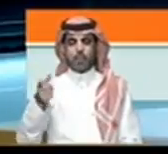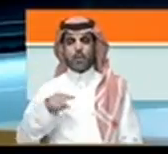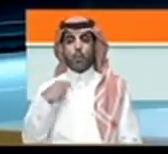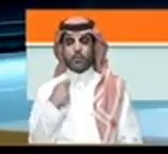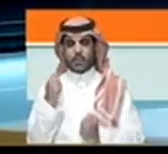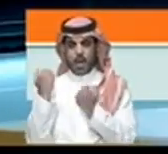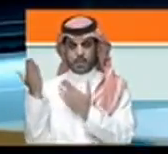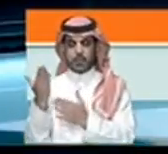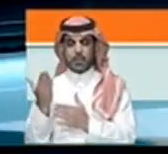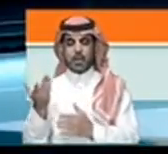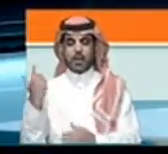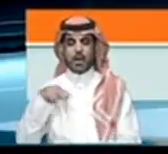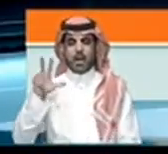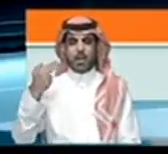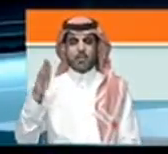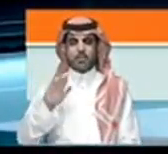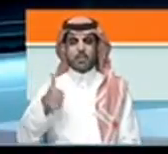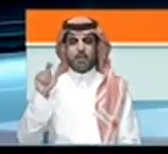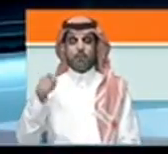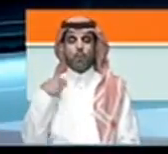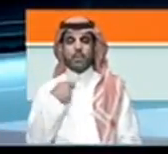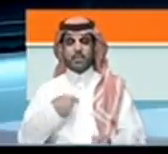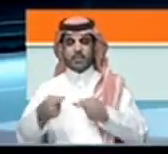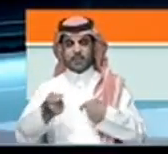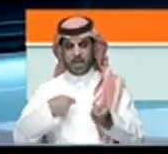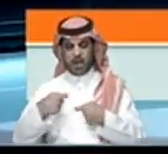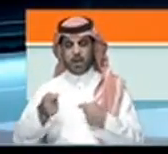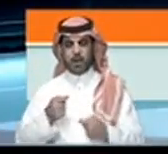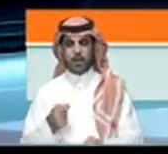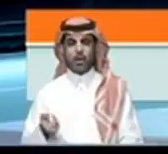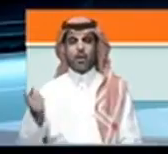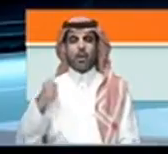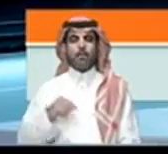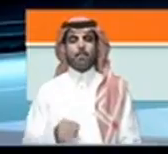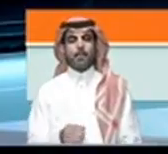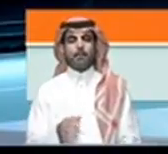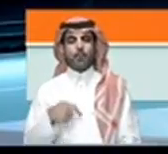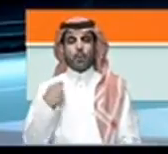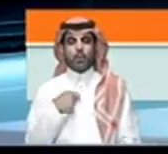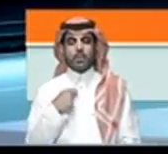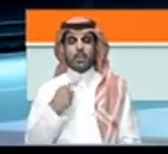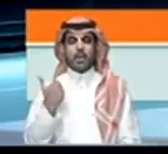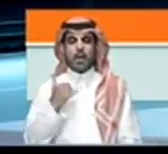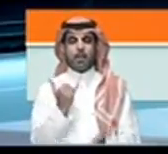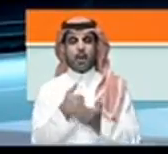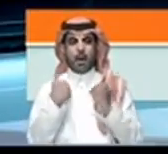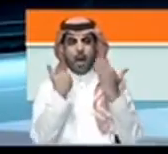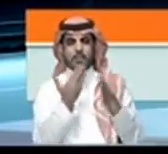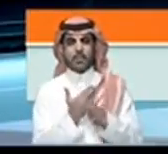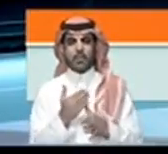الخارجيه الدكتور ابراهيم العساف ووزير التجاره والاستثمار الدكتور ماجد القصبي و او اثير الدوله للشؤون الخارجيه